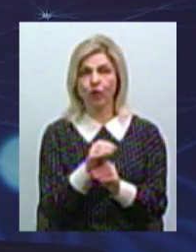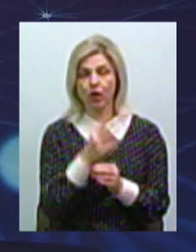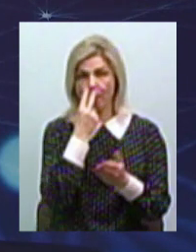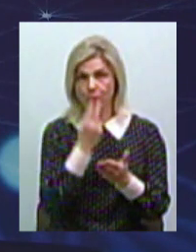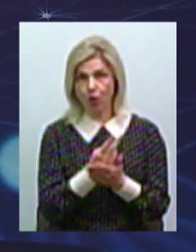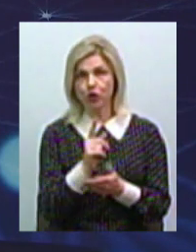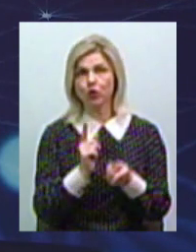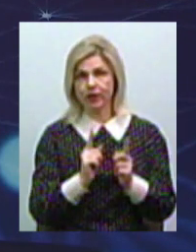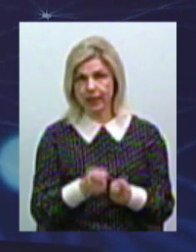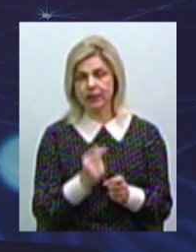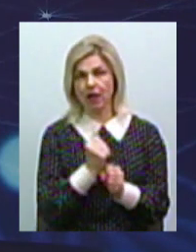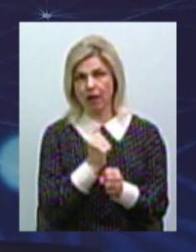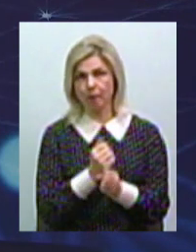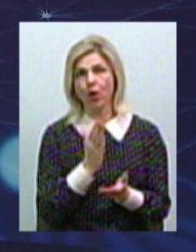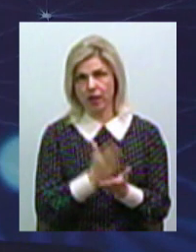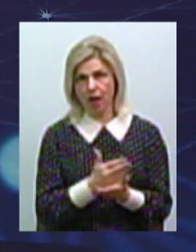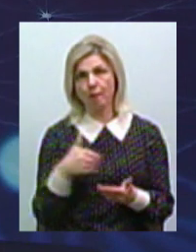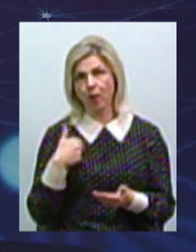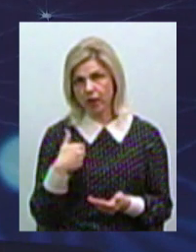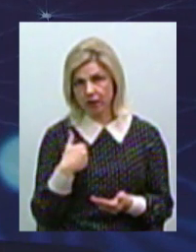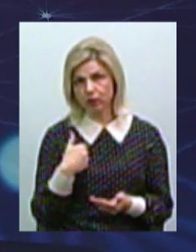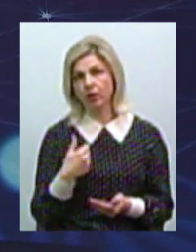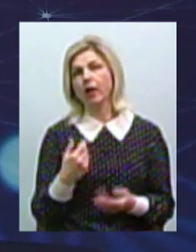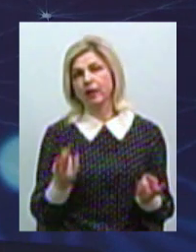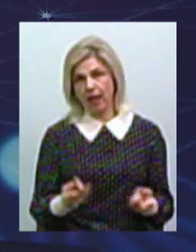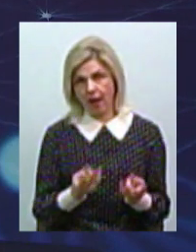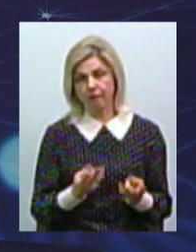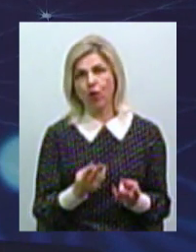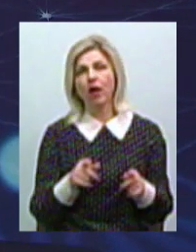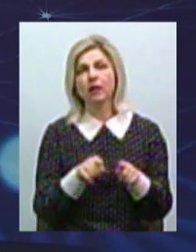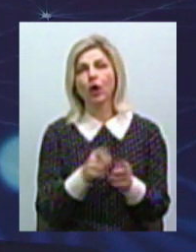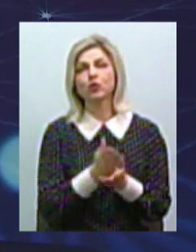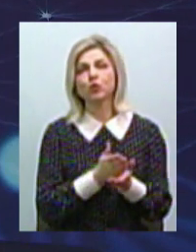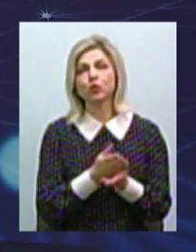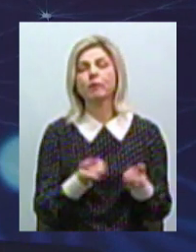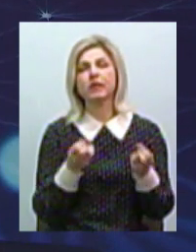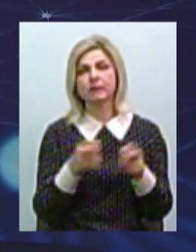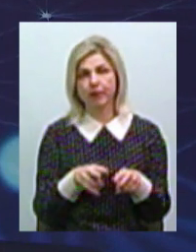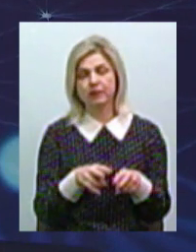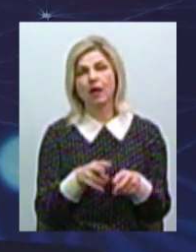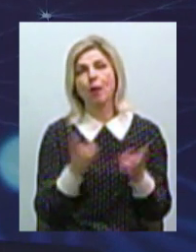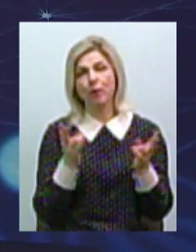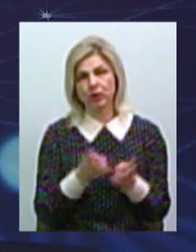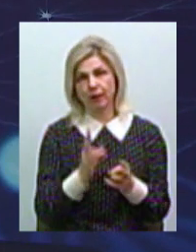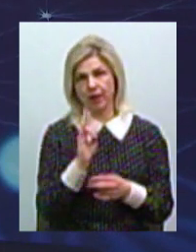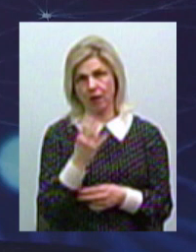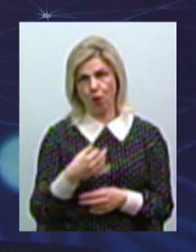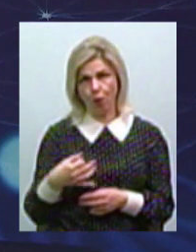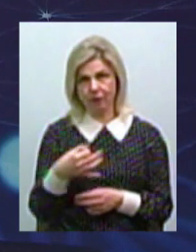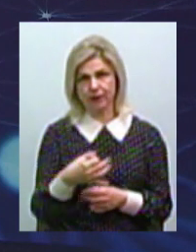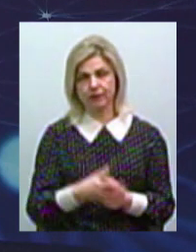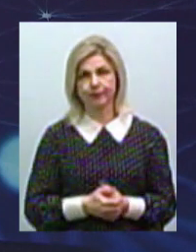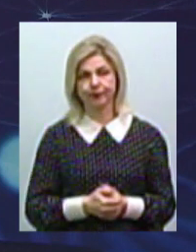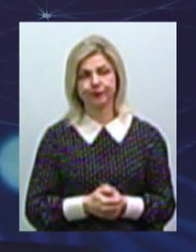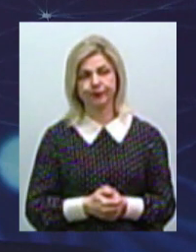дійсно робота є дієвою, і такі служби спеціалізовані, вони потрібні для Миколаївської області.